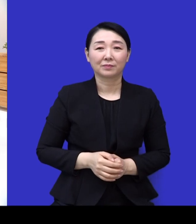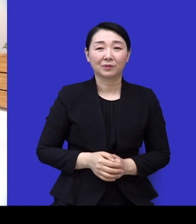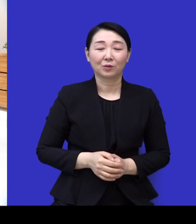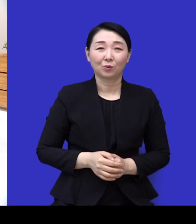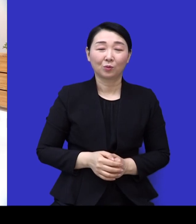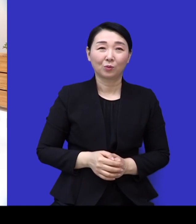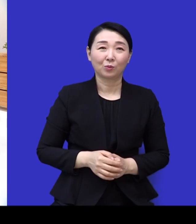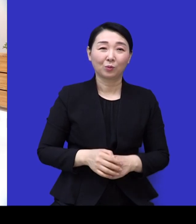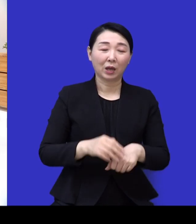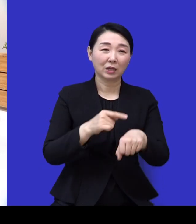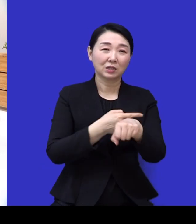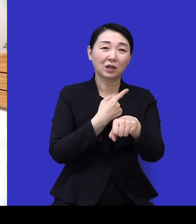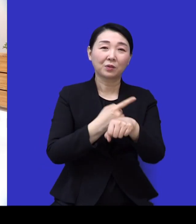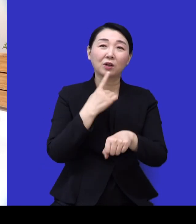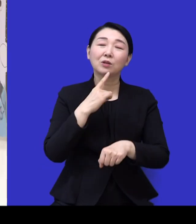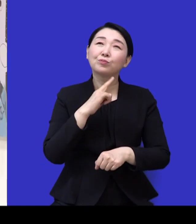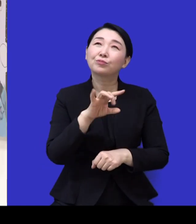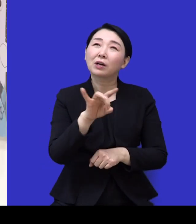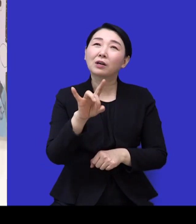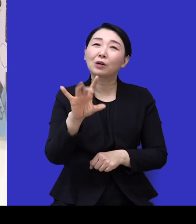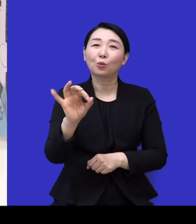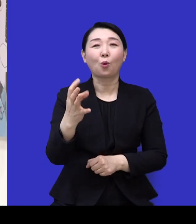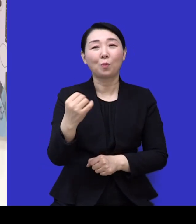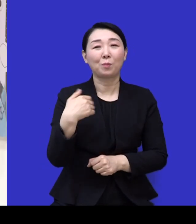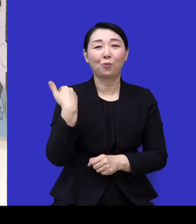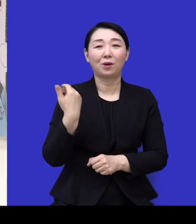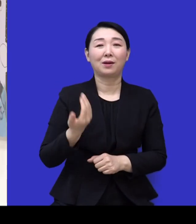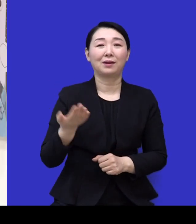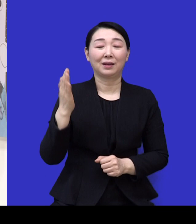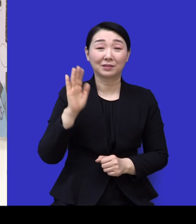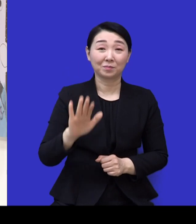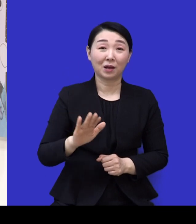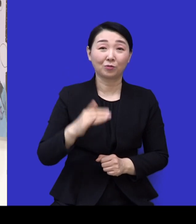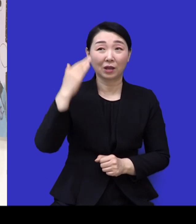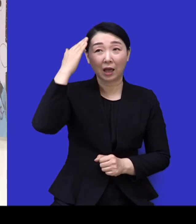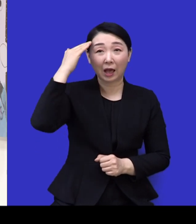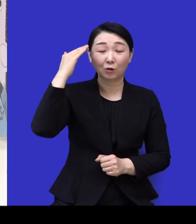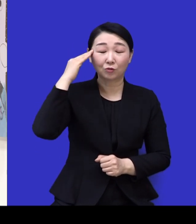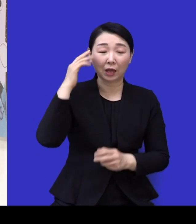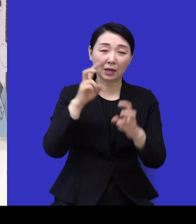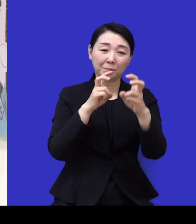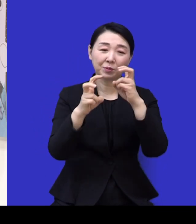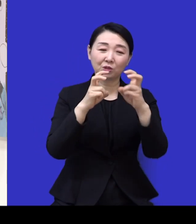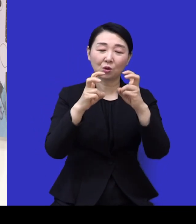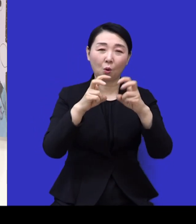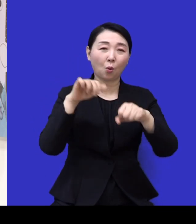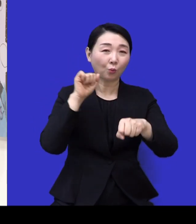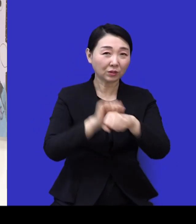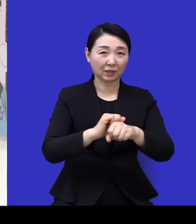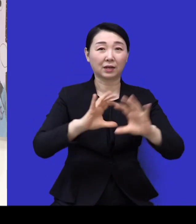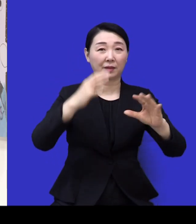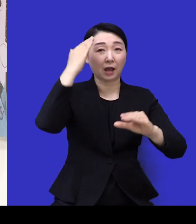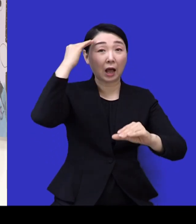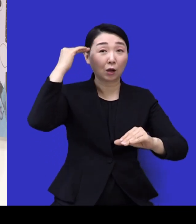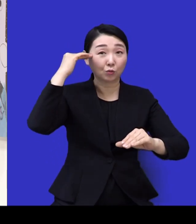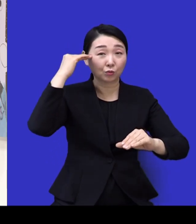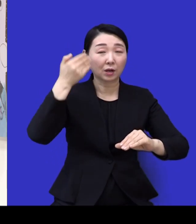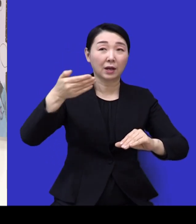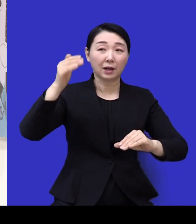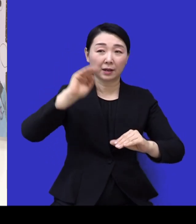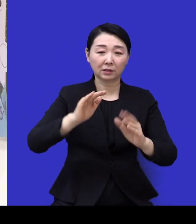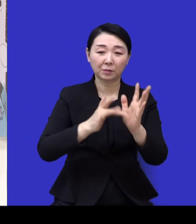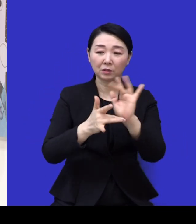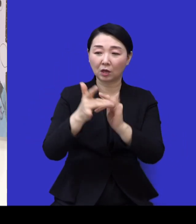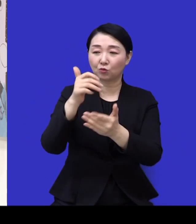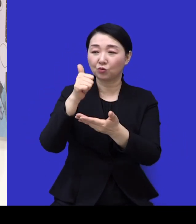시간당 얼마인지도 모르고 몇 분 단위겠지만 그러니까 우리나라가 미디어 강국인데 네. 이 미디어를 통해서 예수님을 전하는